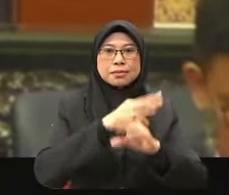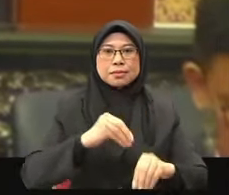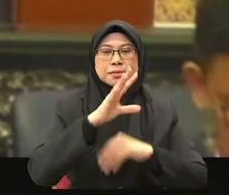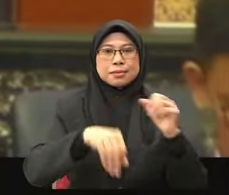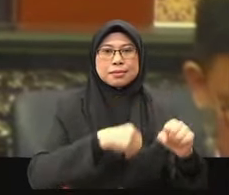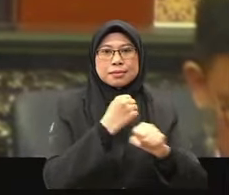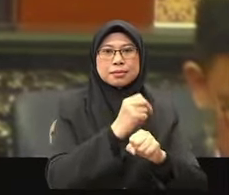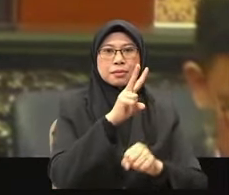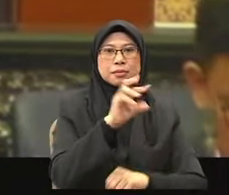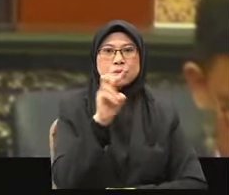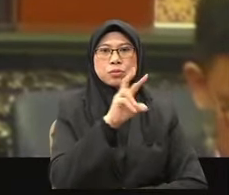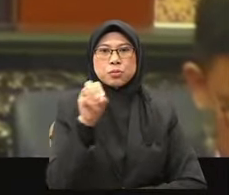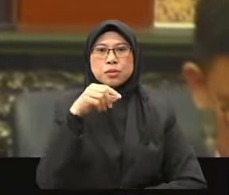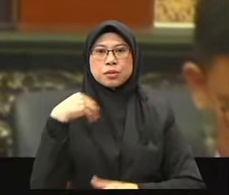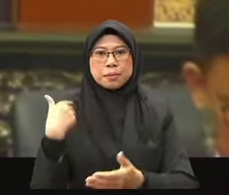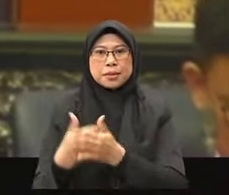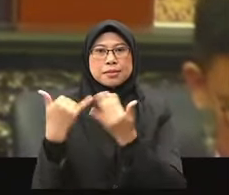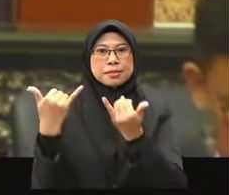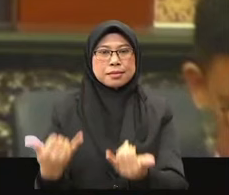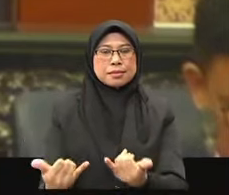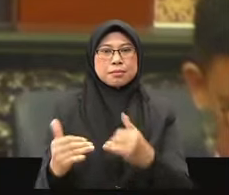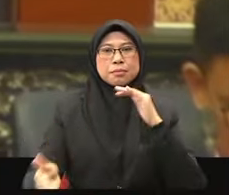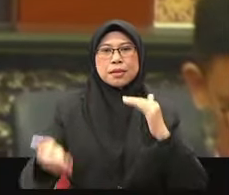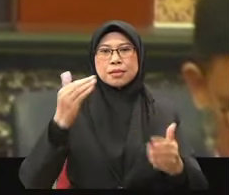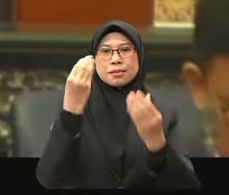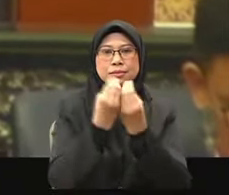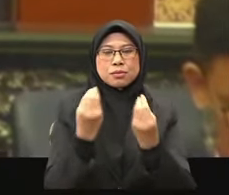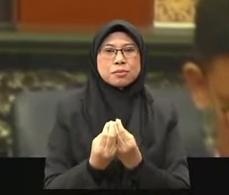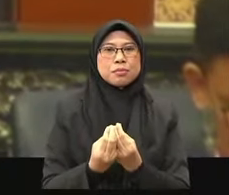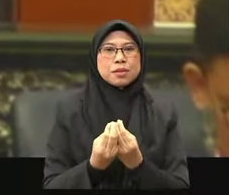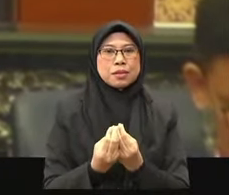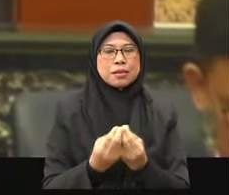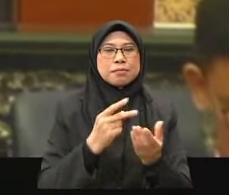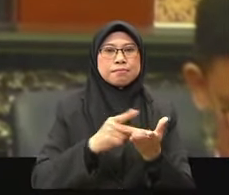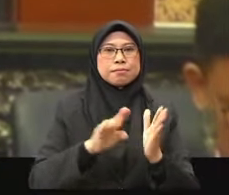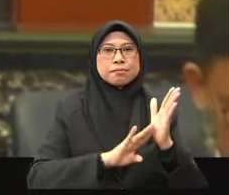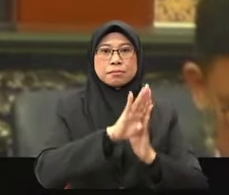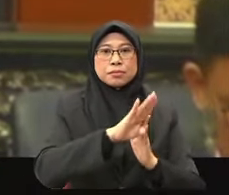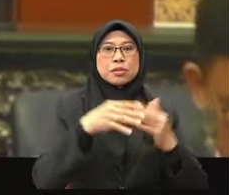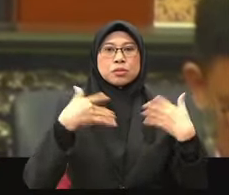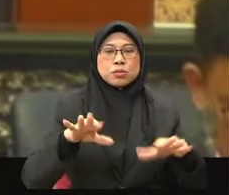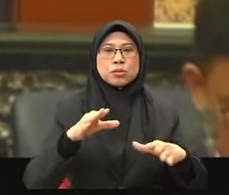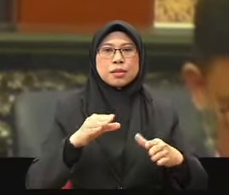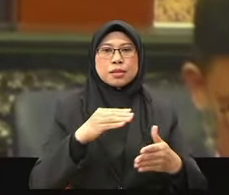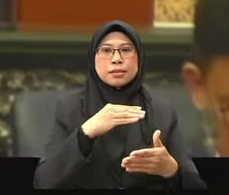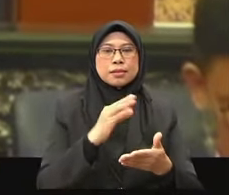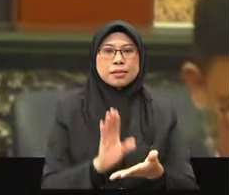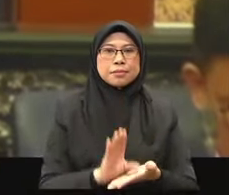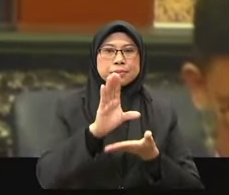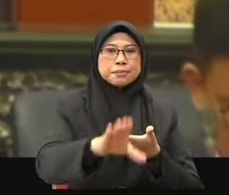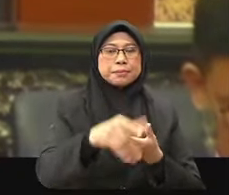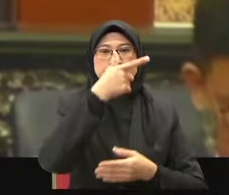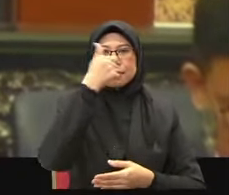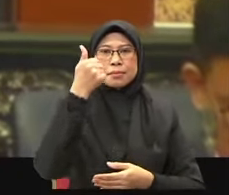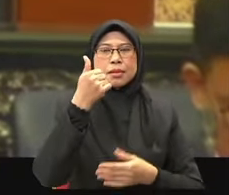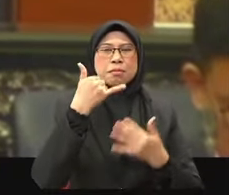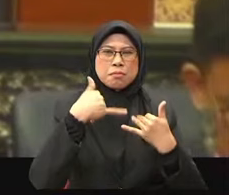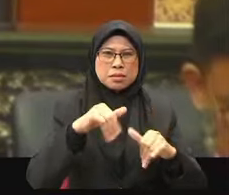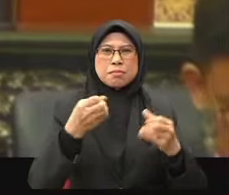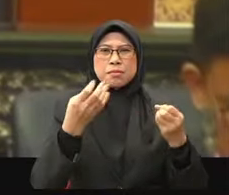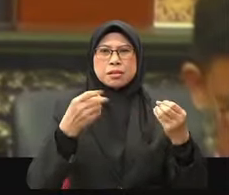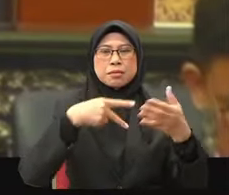dari tahun 2020 hingga hari ini berbanding dengan jumlah perbelanjaan pembangunan yang telah diperuntukkan? Sebab masih